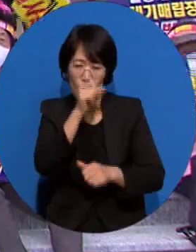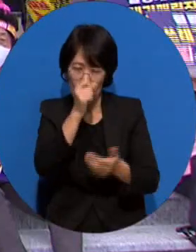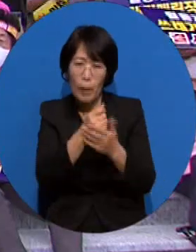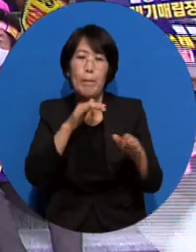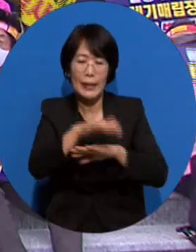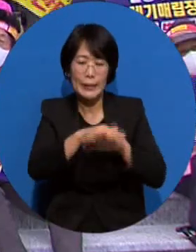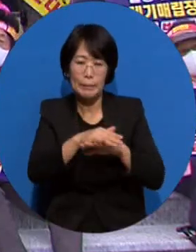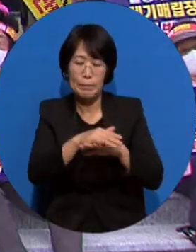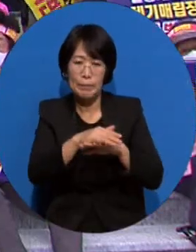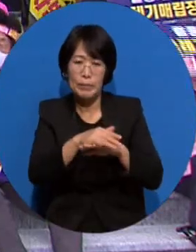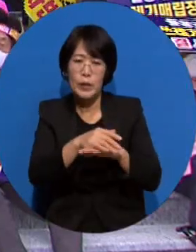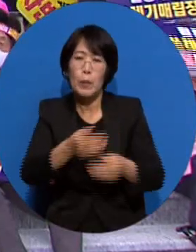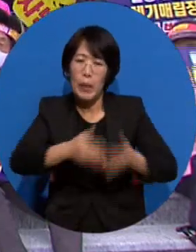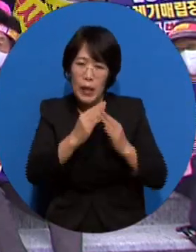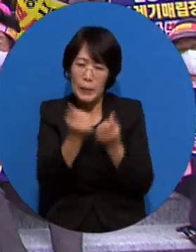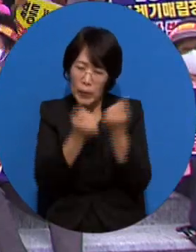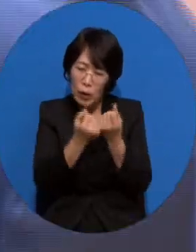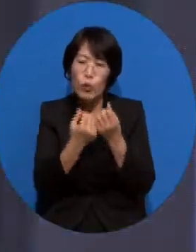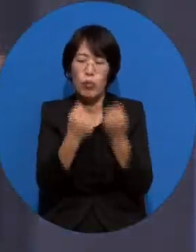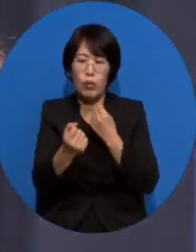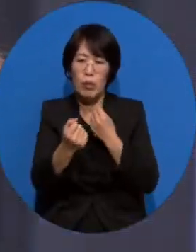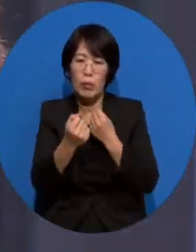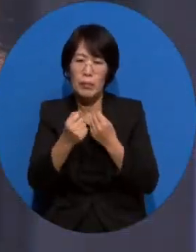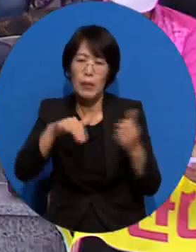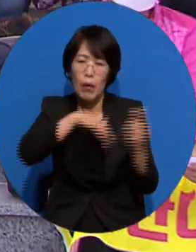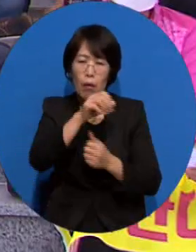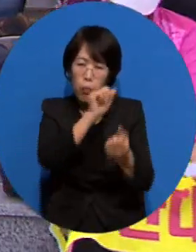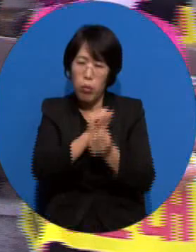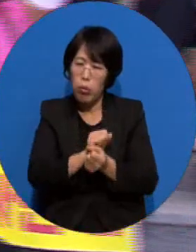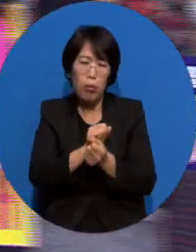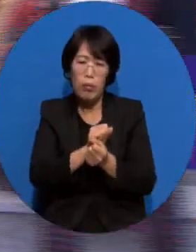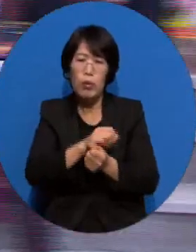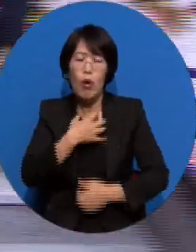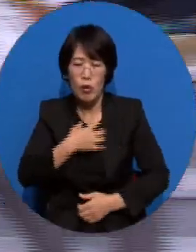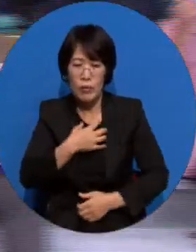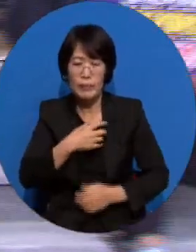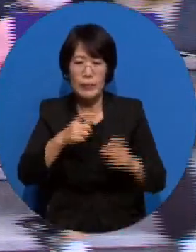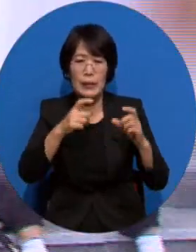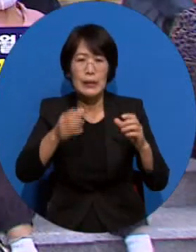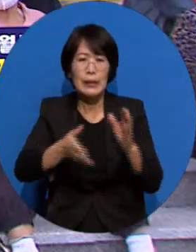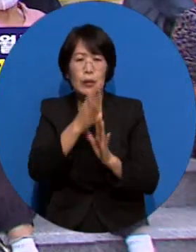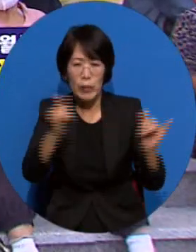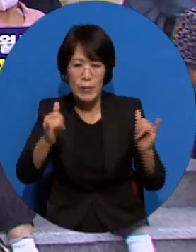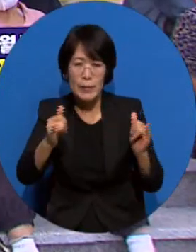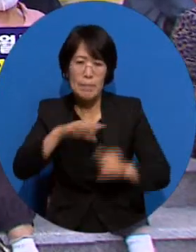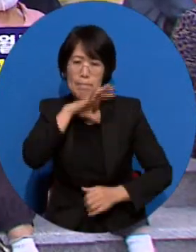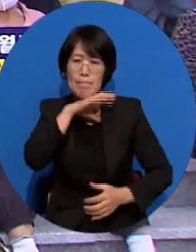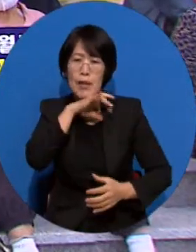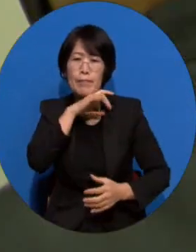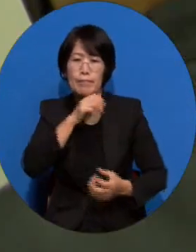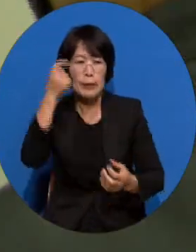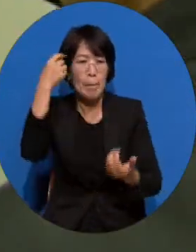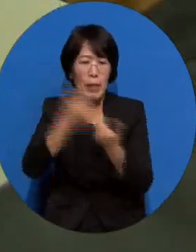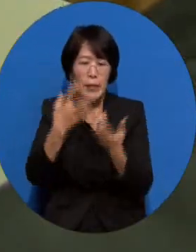적용하겠다는 순천시의 설득에도 환경오염을 우려한 주민들의 반발은 사그라들지 않고 있습니다. 농민단체와 정치권